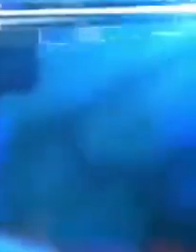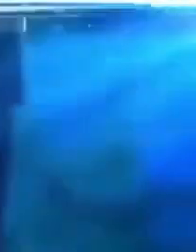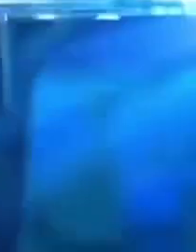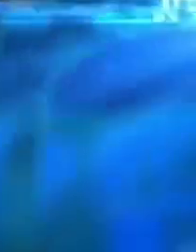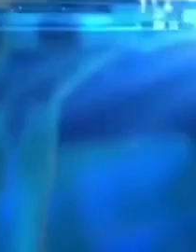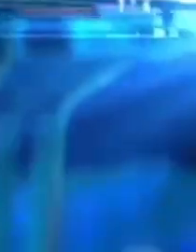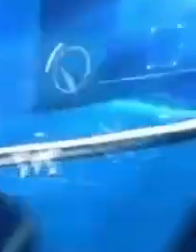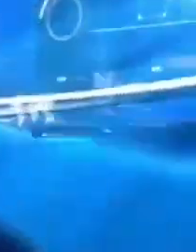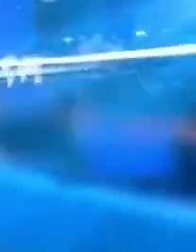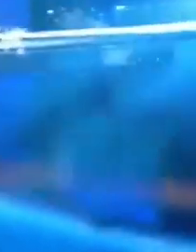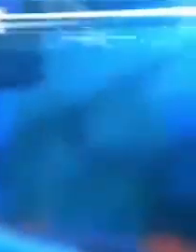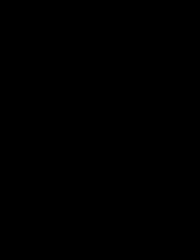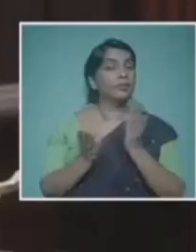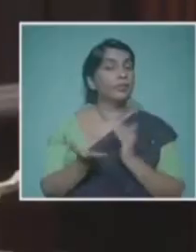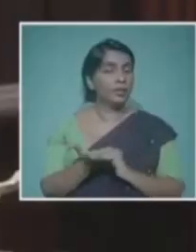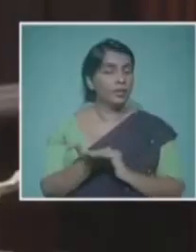இனி விரிவான செய்திகள்.